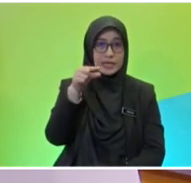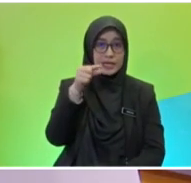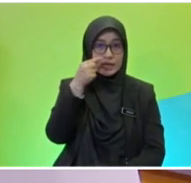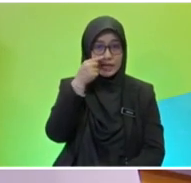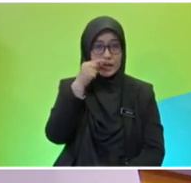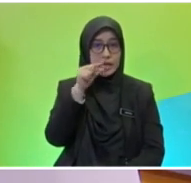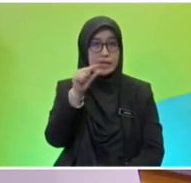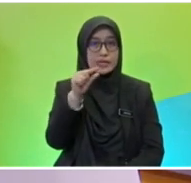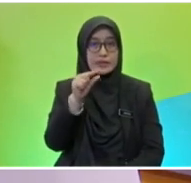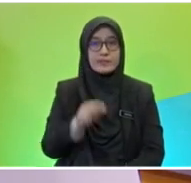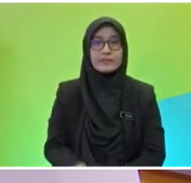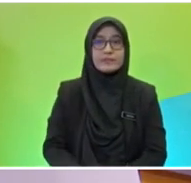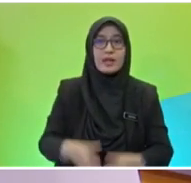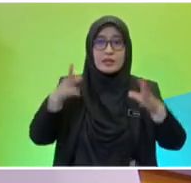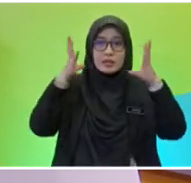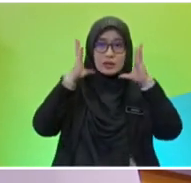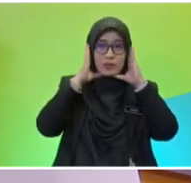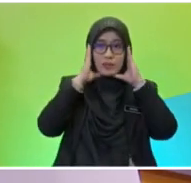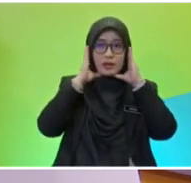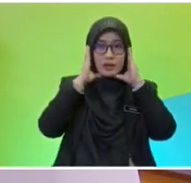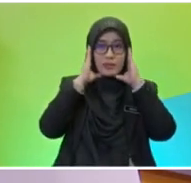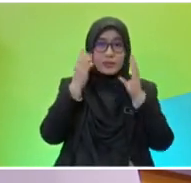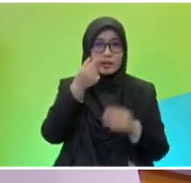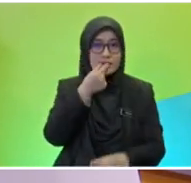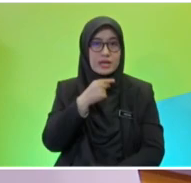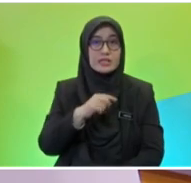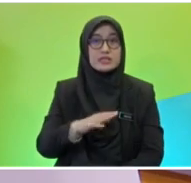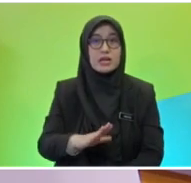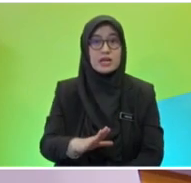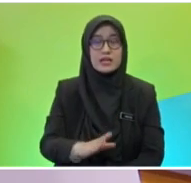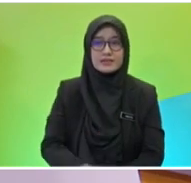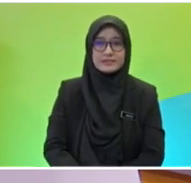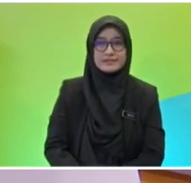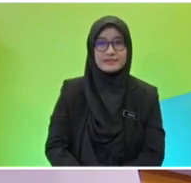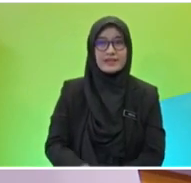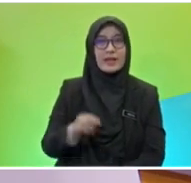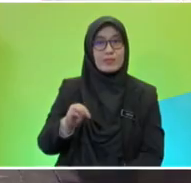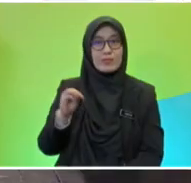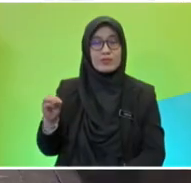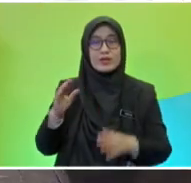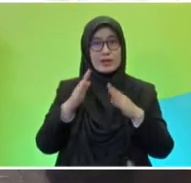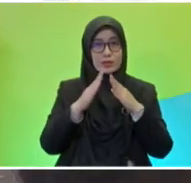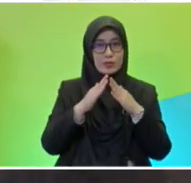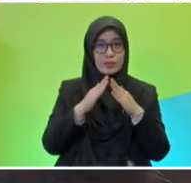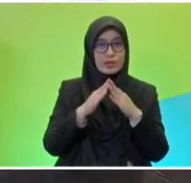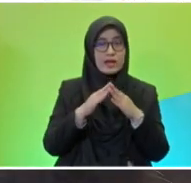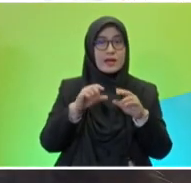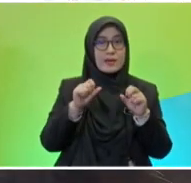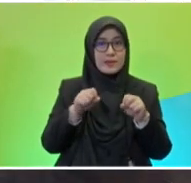jadi ini kepala gajah kita letak kat sini. Kepala gajah. Ya, murid-murid di seluruh sana bolehlah sambil-sambil tu